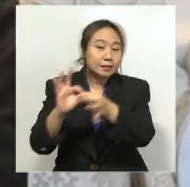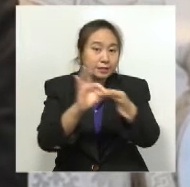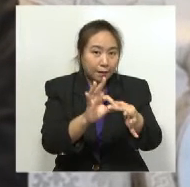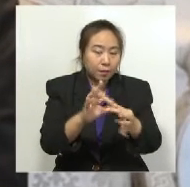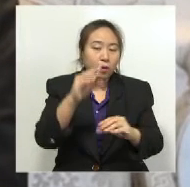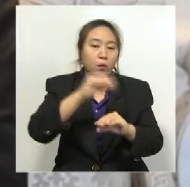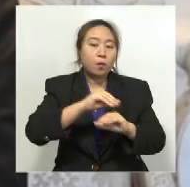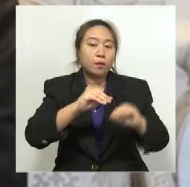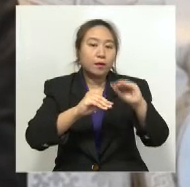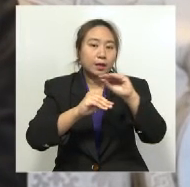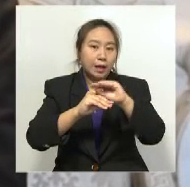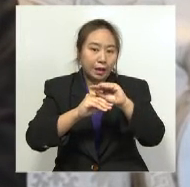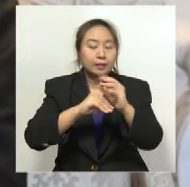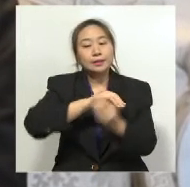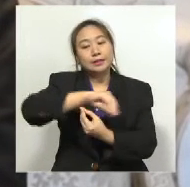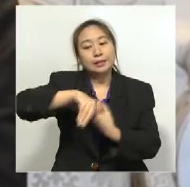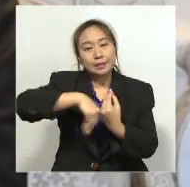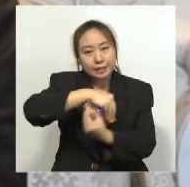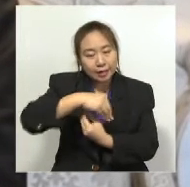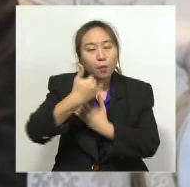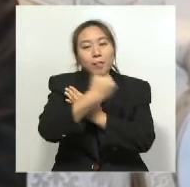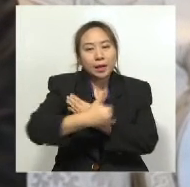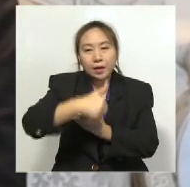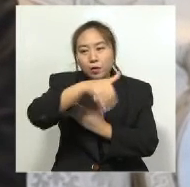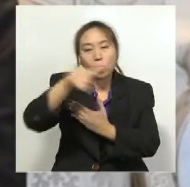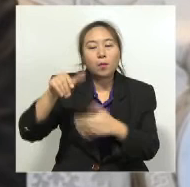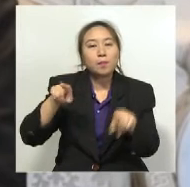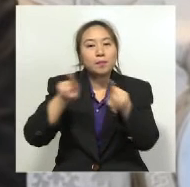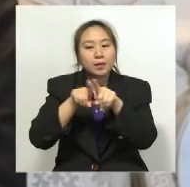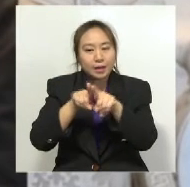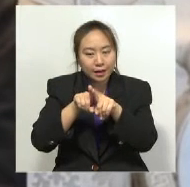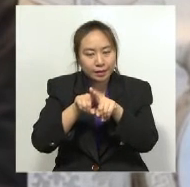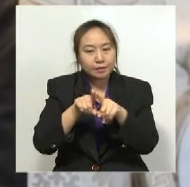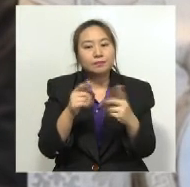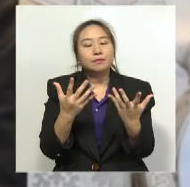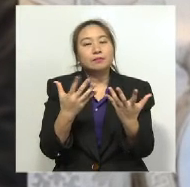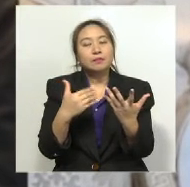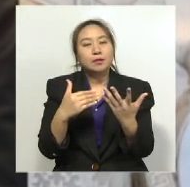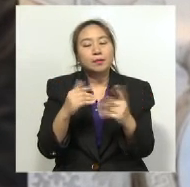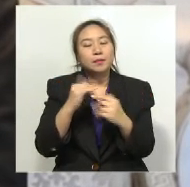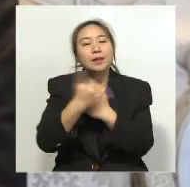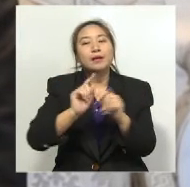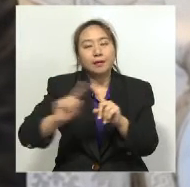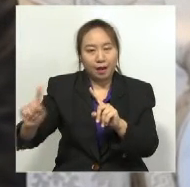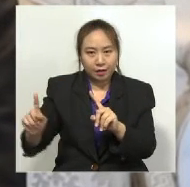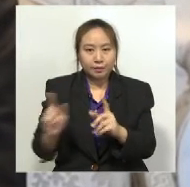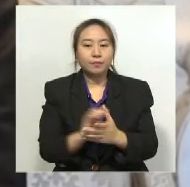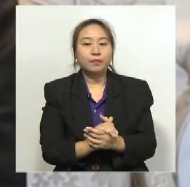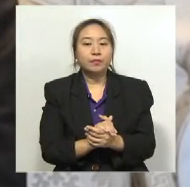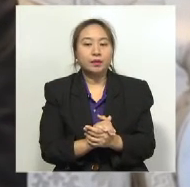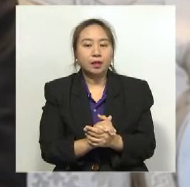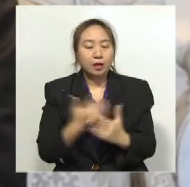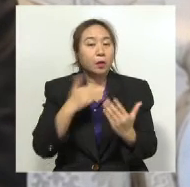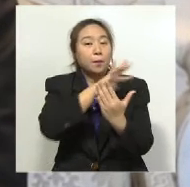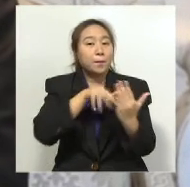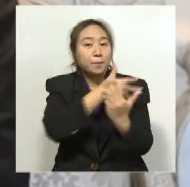โครงการเศรษฐกิจของประเทศของอื่นๆด้วยนะไม่ว่าจะเป็น OBI นะหรืออื่นๆอีกนะครับเราต้องเอาทุกยุทธ